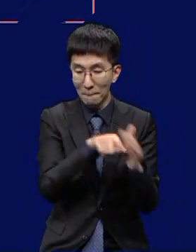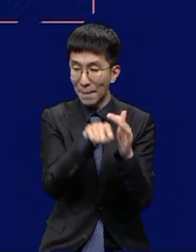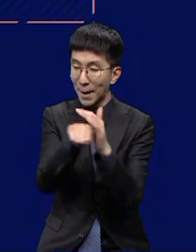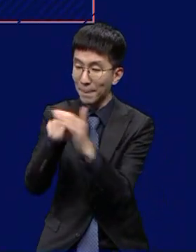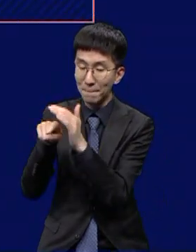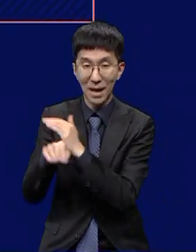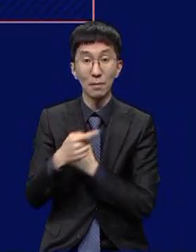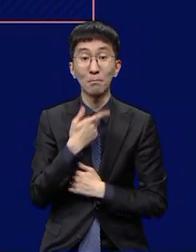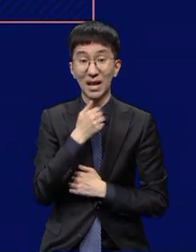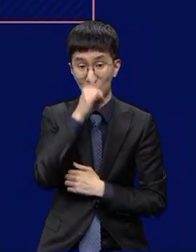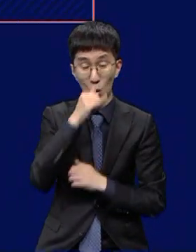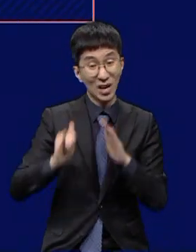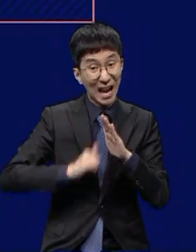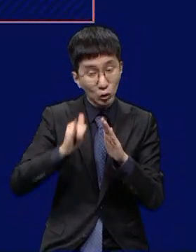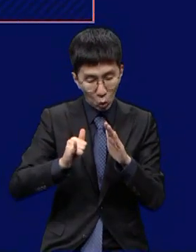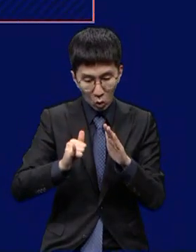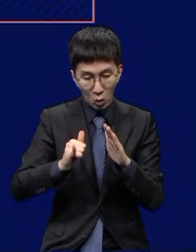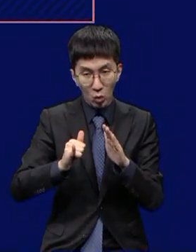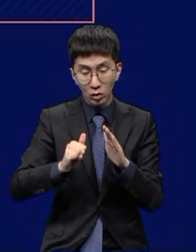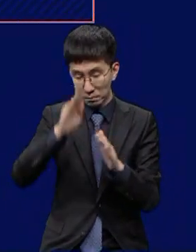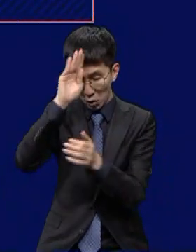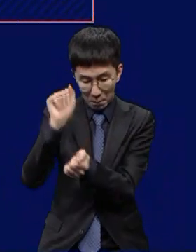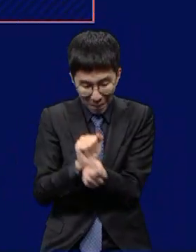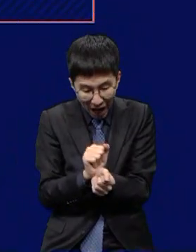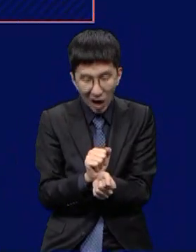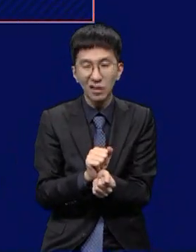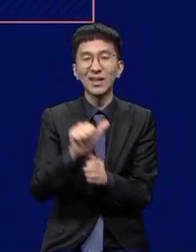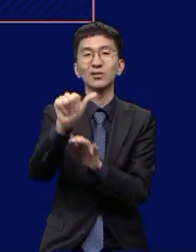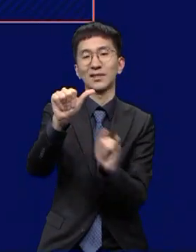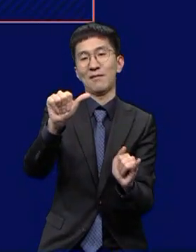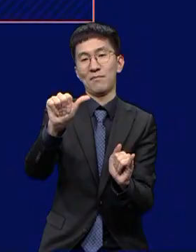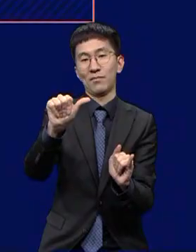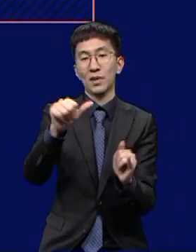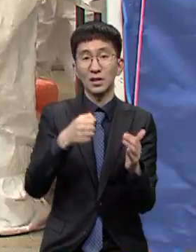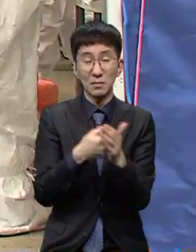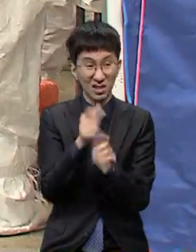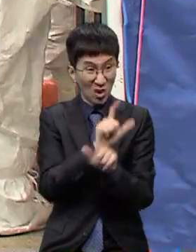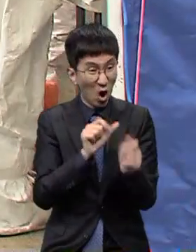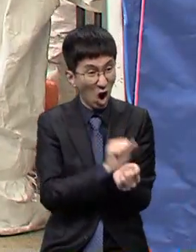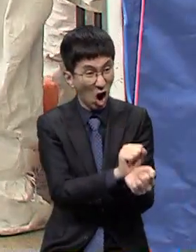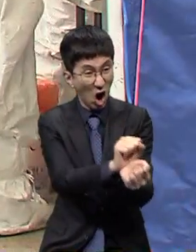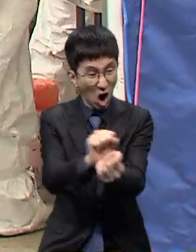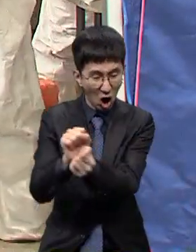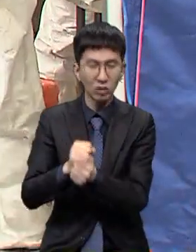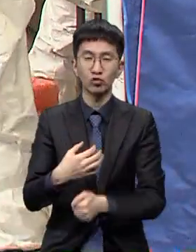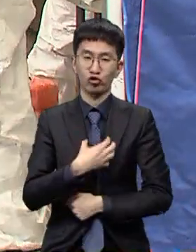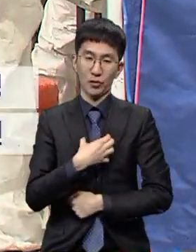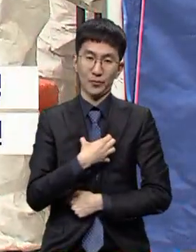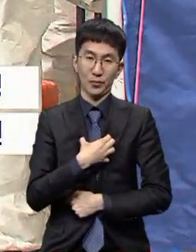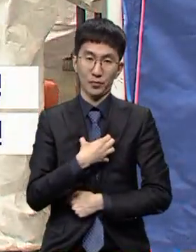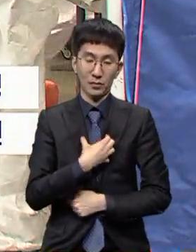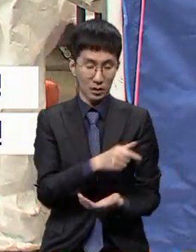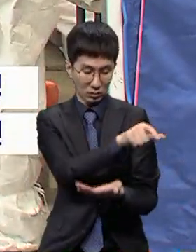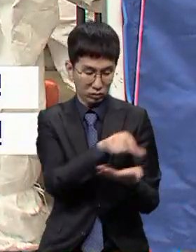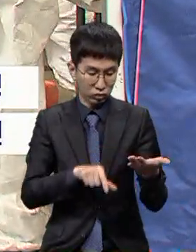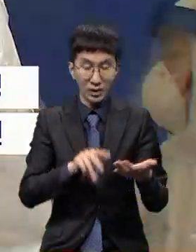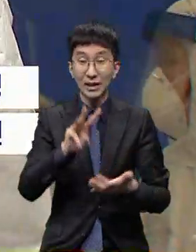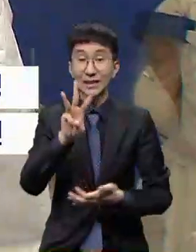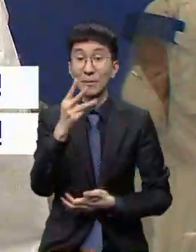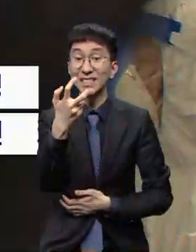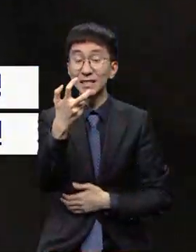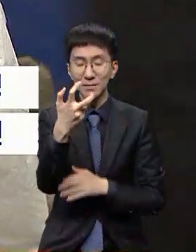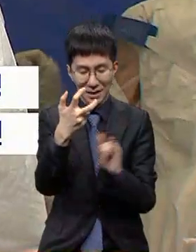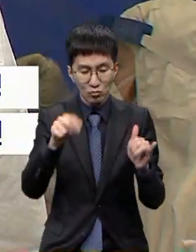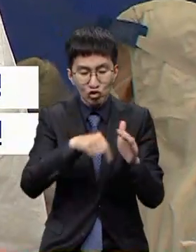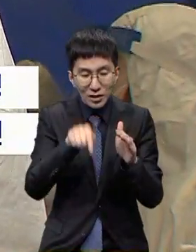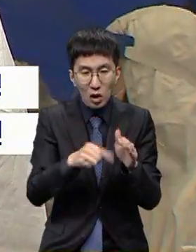확진자의 가족도 5명이나 돼 N차 감염도 우려됩니다. 방역당국은 출입명부에 적힌 370여 명 중